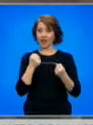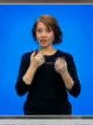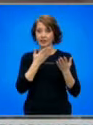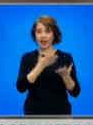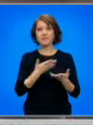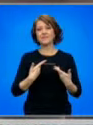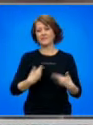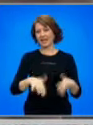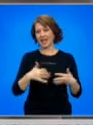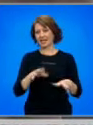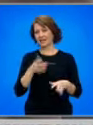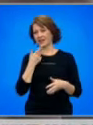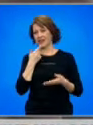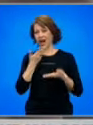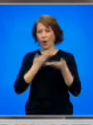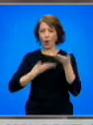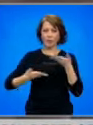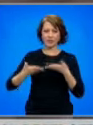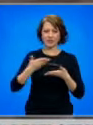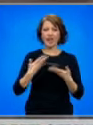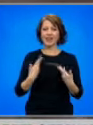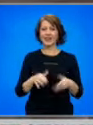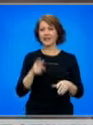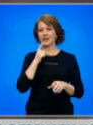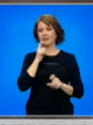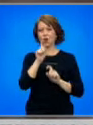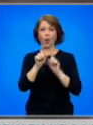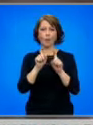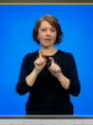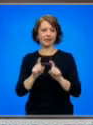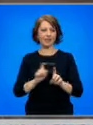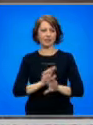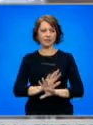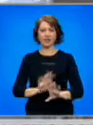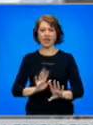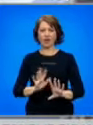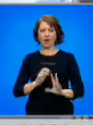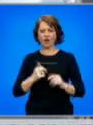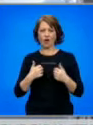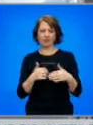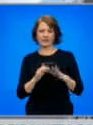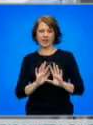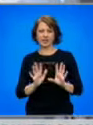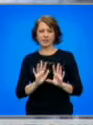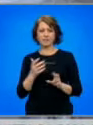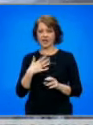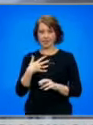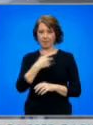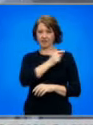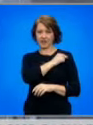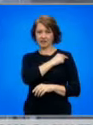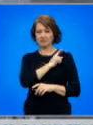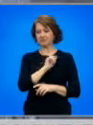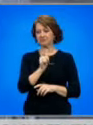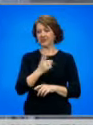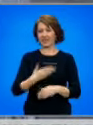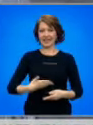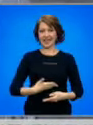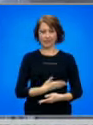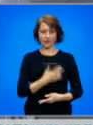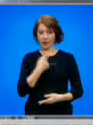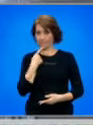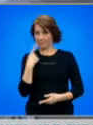COVID-19. Не искам да коментирам. Не искам да имам нищо общо с това. Вакцинирана ли сте? Не те интересува. Аз вас питам